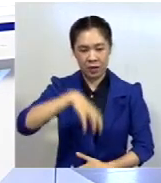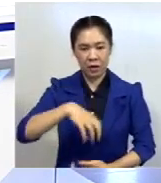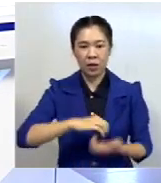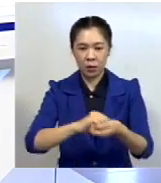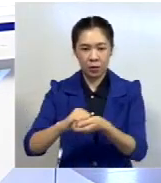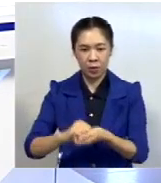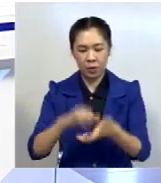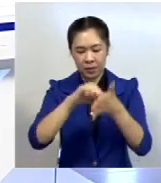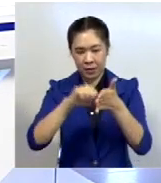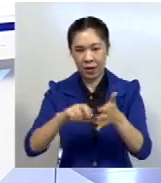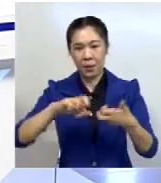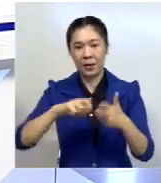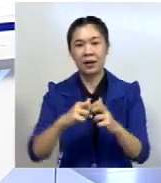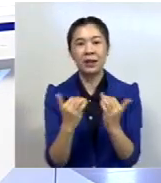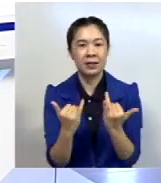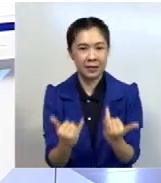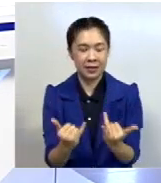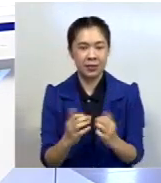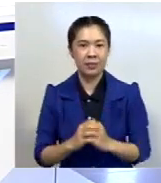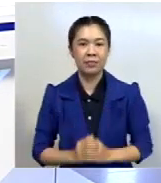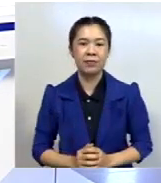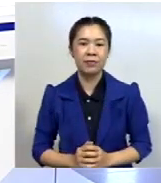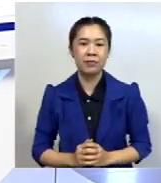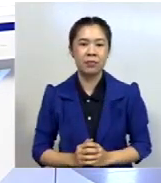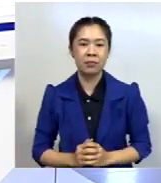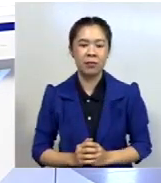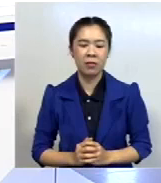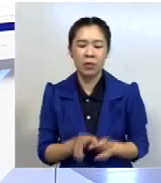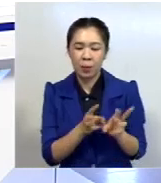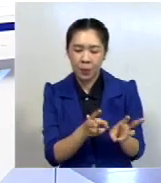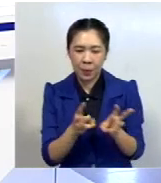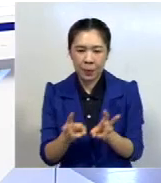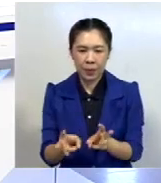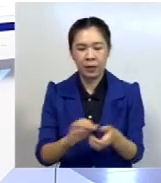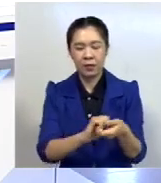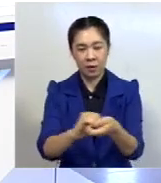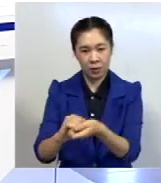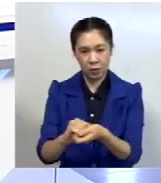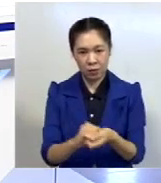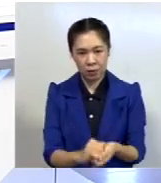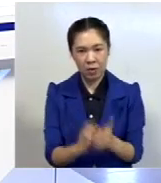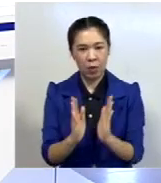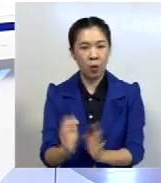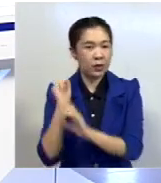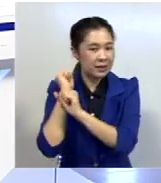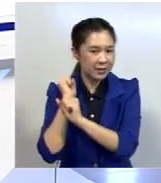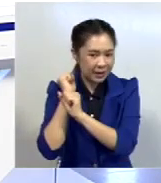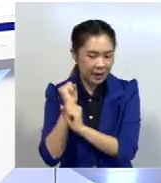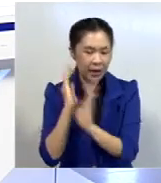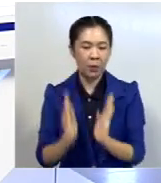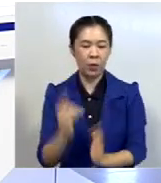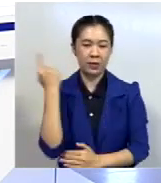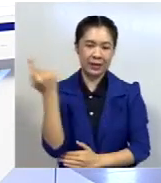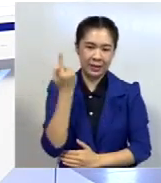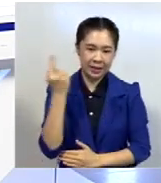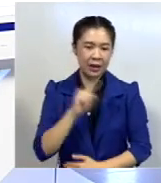การแก้ไขปัญหานี้แต่ถึงแม้ว่าเราจะบอกว่าถือว่าเป็นทิศทางที่ดีที่เราเห็นความร่วมมือทั้งลูกหาบทั้งคนในพื้นที่ทั้งนักท่องเที่ยว